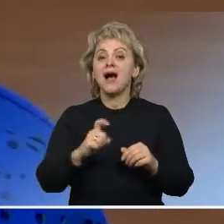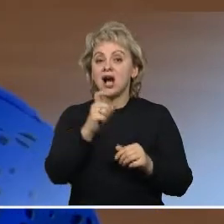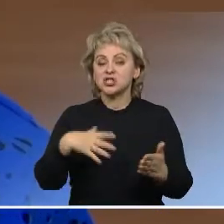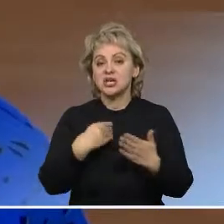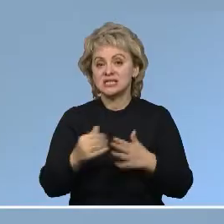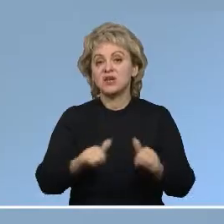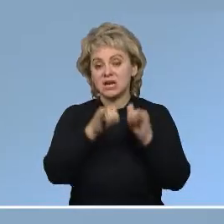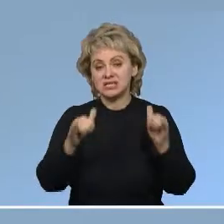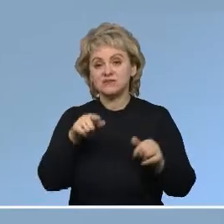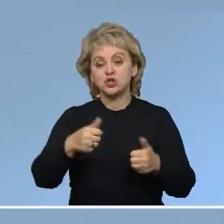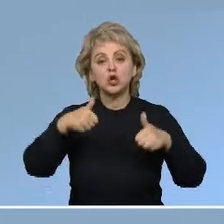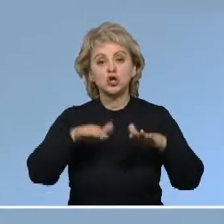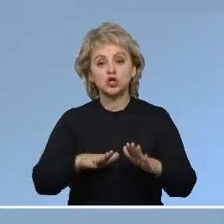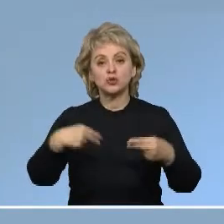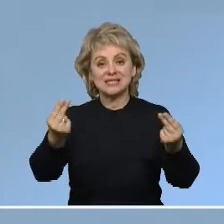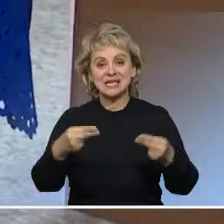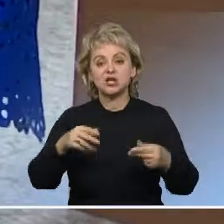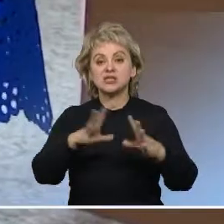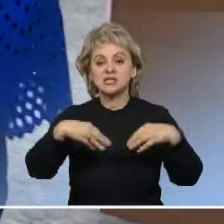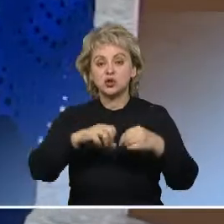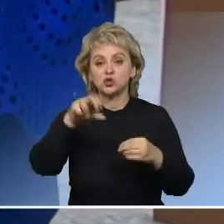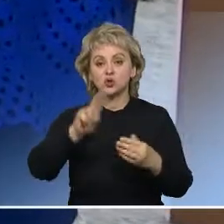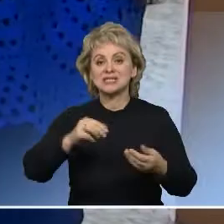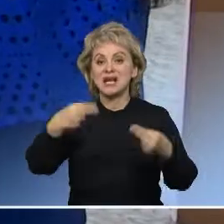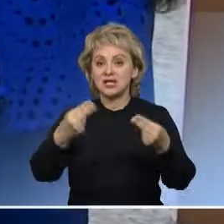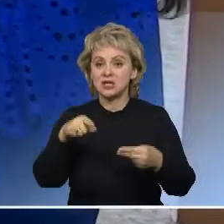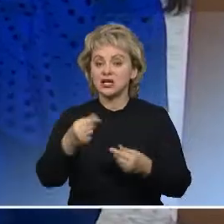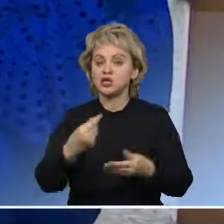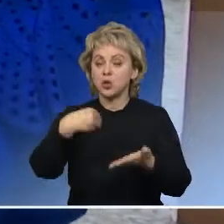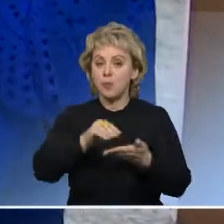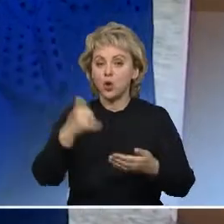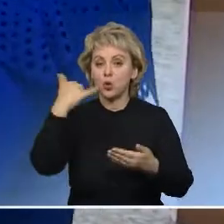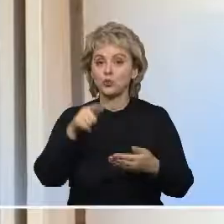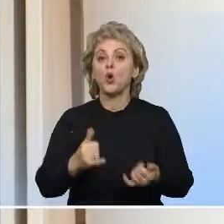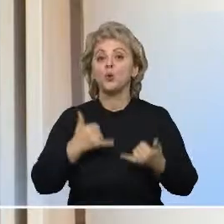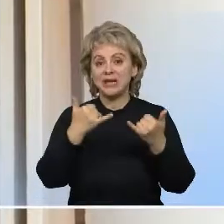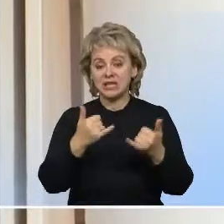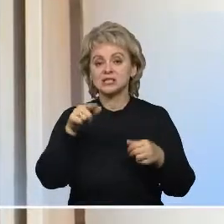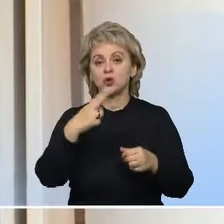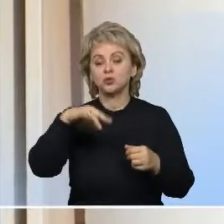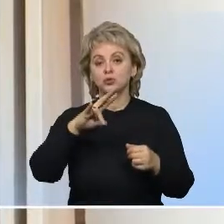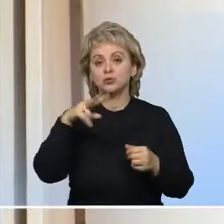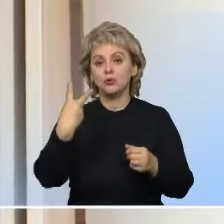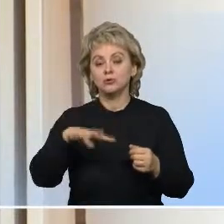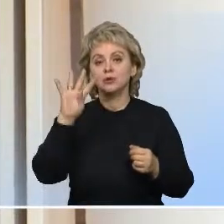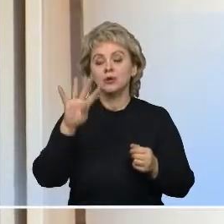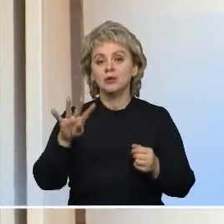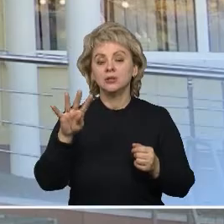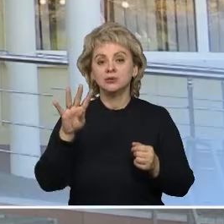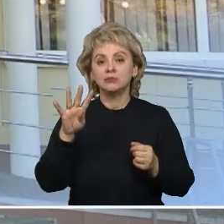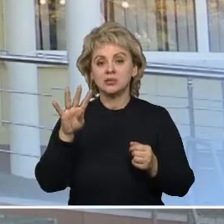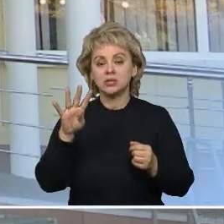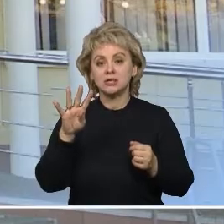хозяйство свое развить. Решено заключить с семьей соцконтракт и деньги на покупку коровы предоставить. Виктория Щетинина, Виталий